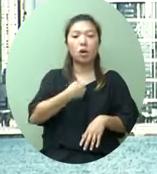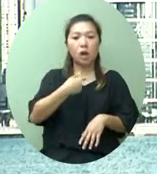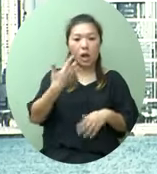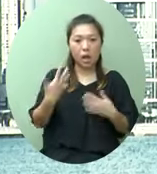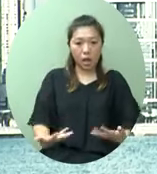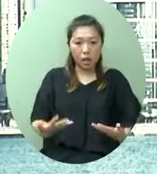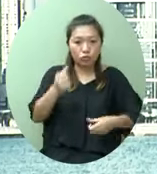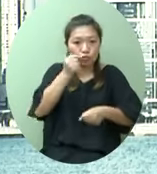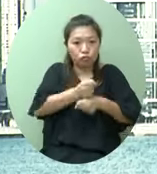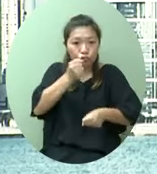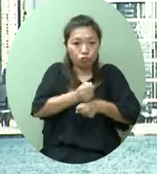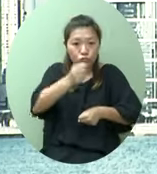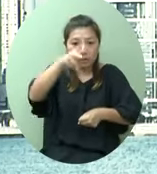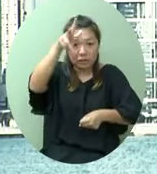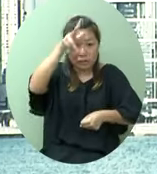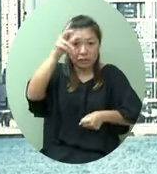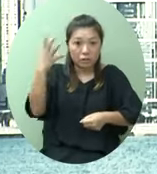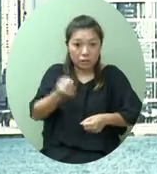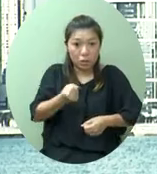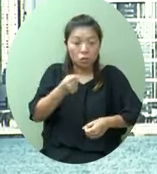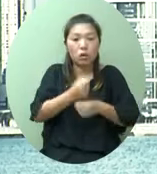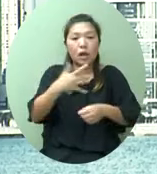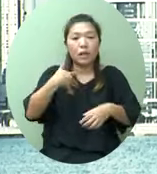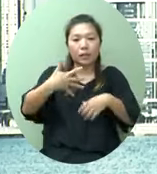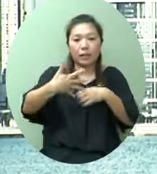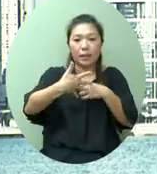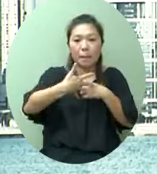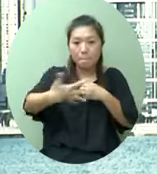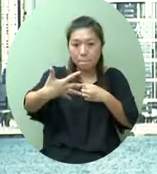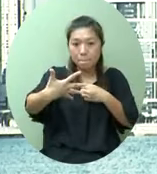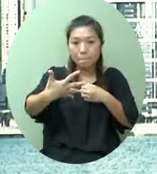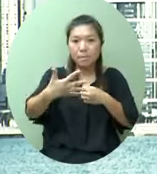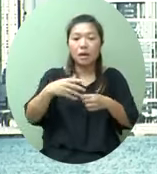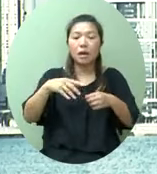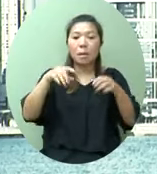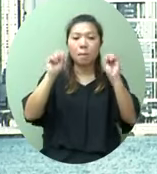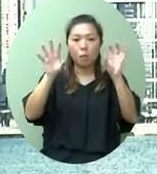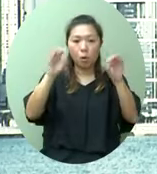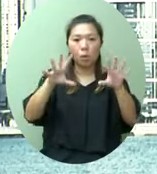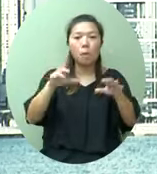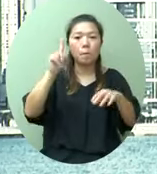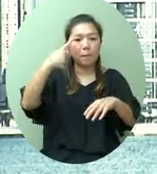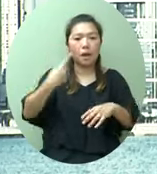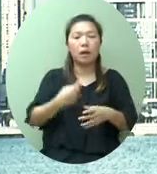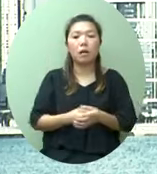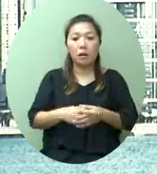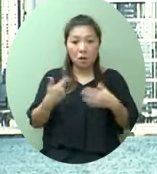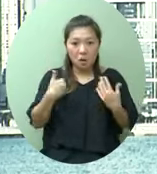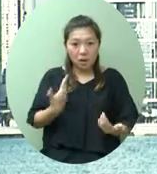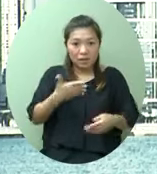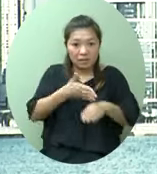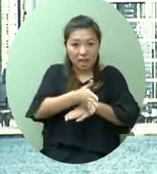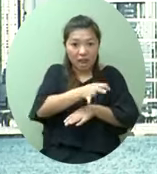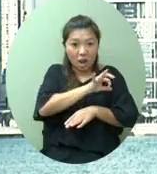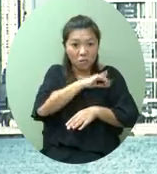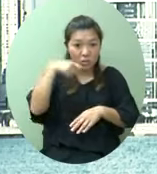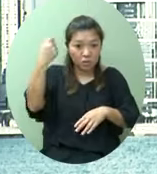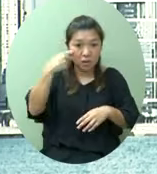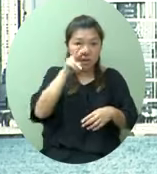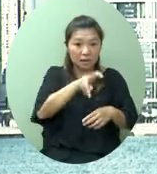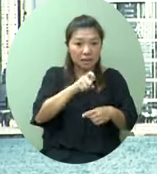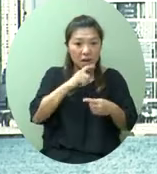亦都系本届政府最后一份嘅施政报告啊。我留意到近日社會大眾對於呢份施政報